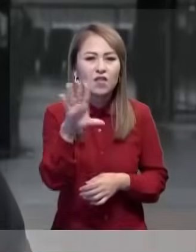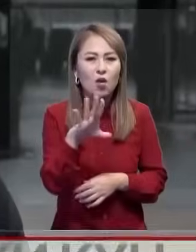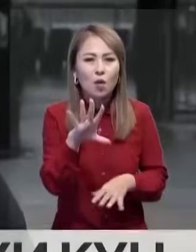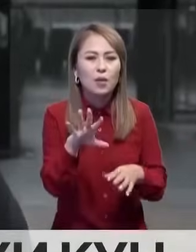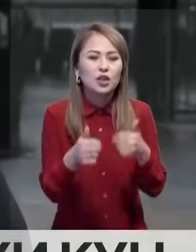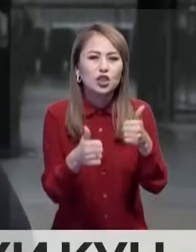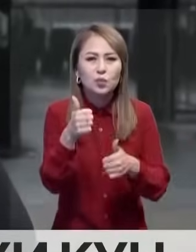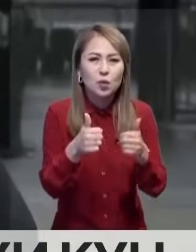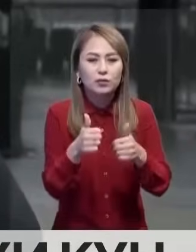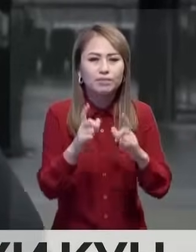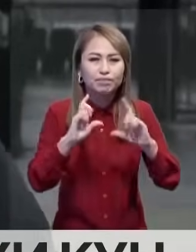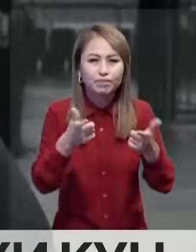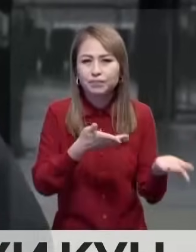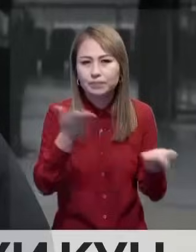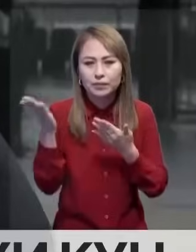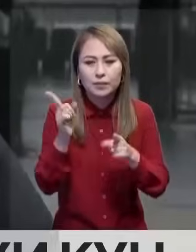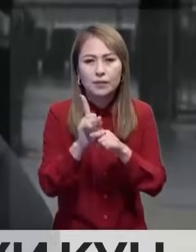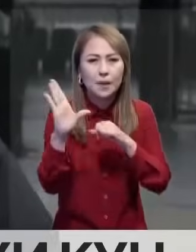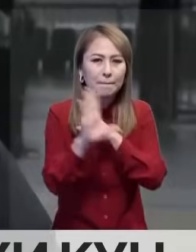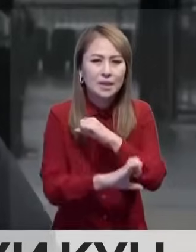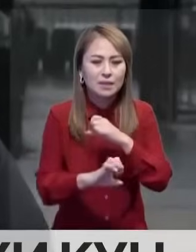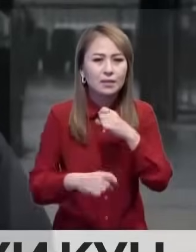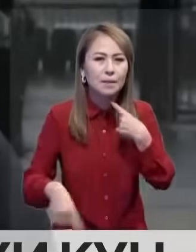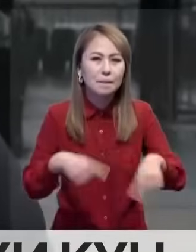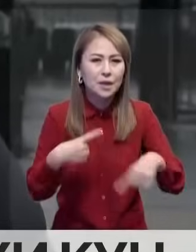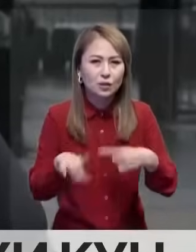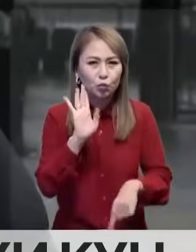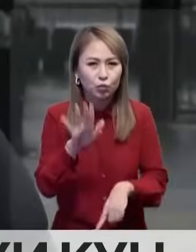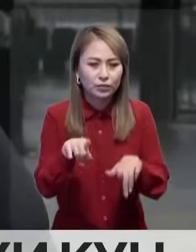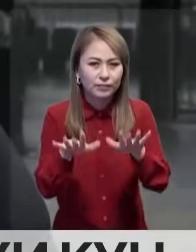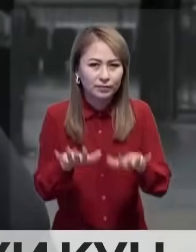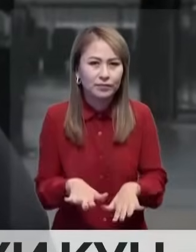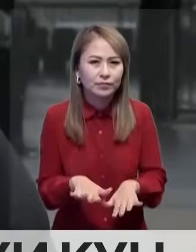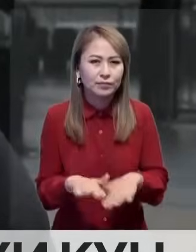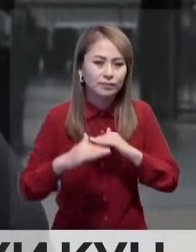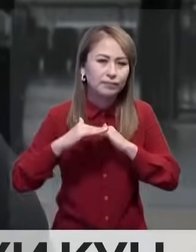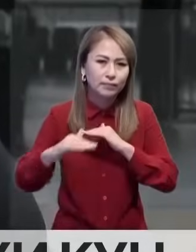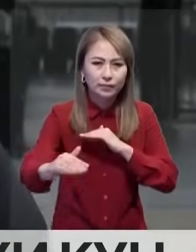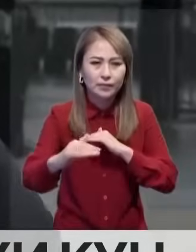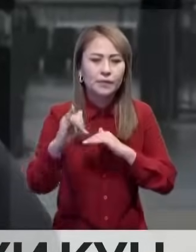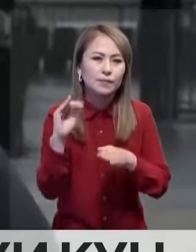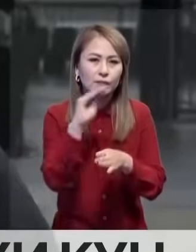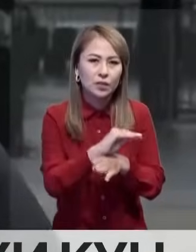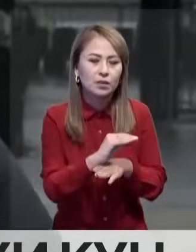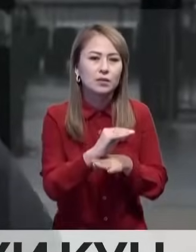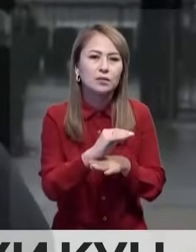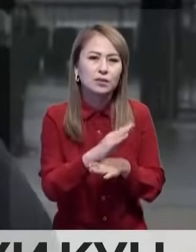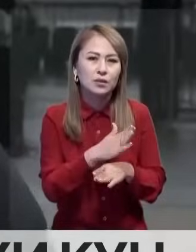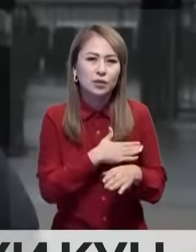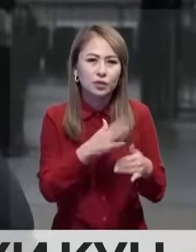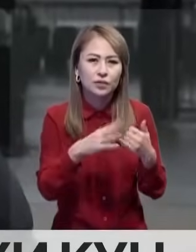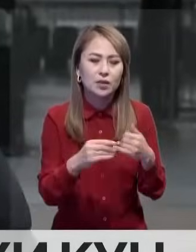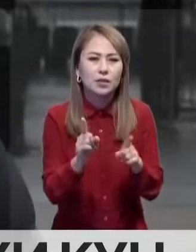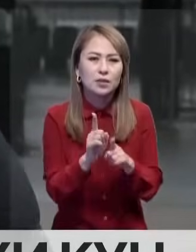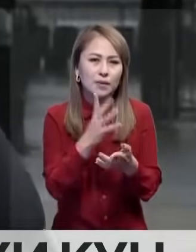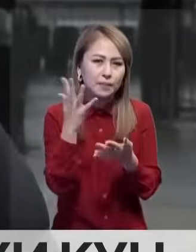іріктеу аясындағы шешуші, яғни соңғы матч дәл осы жерде, дәл осы алаңда болады. Және жерлестеріміз бүгін